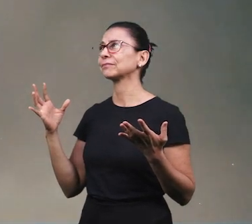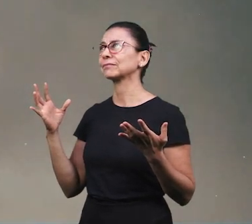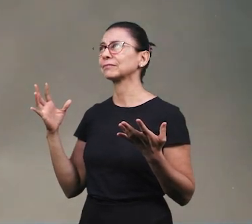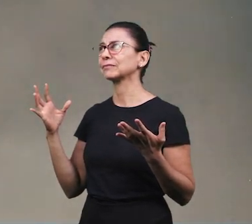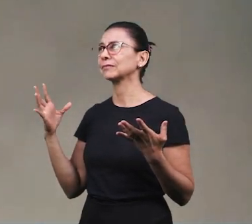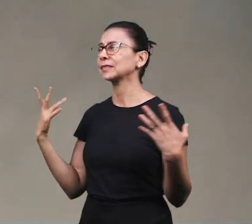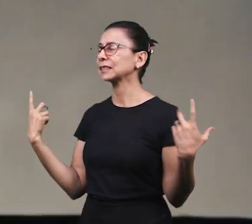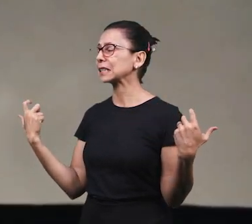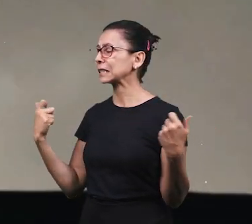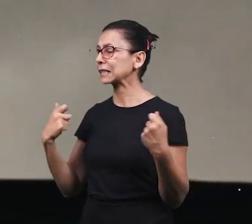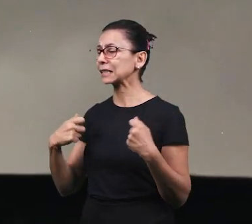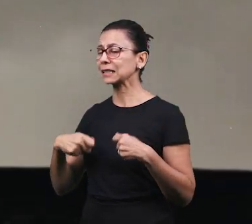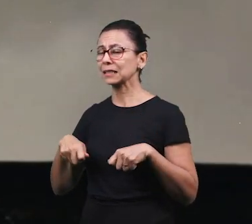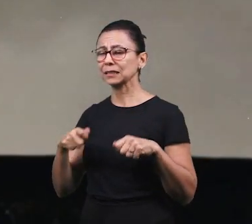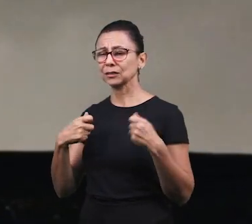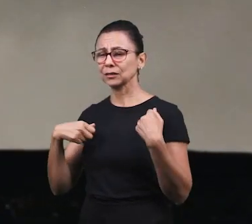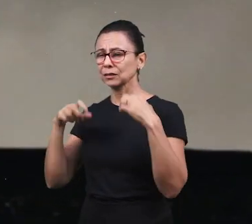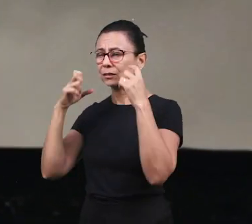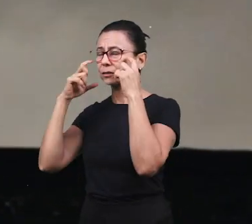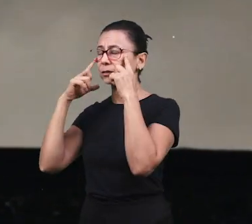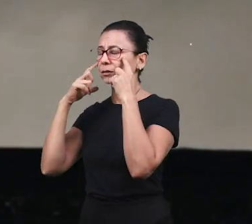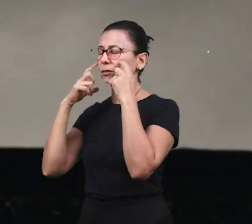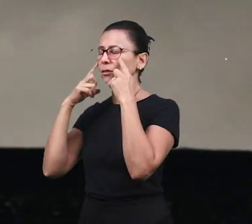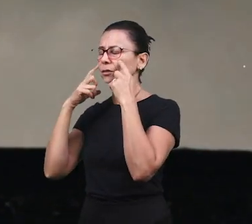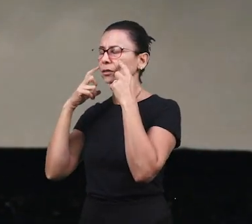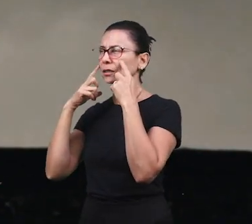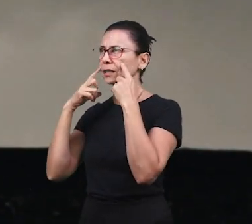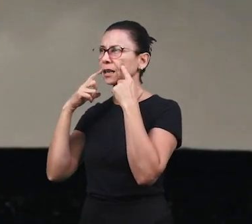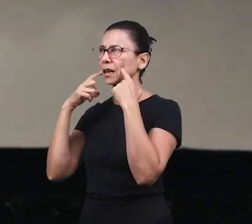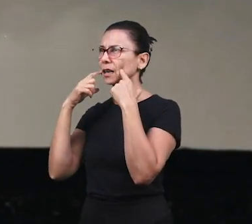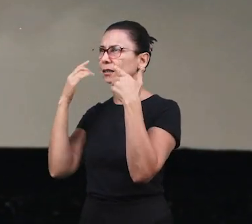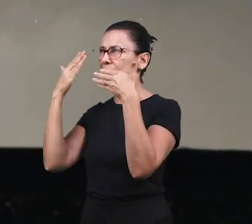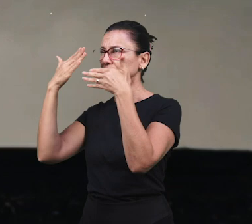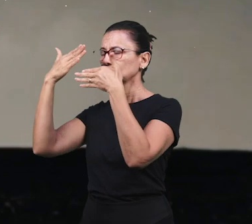Deixa-me chorar aos teus